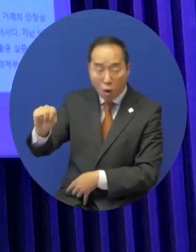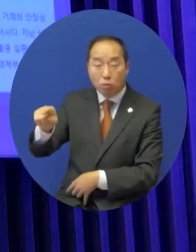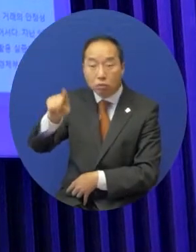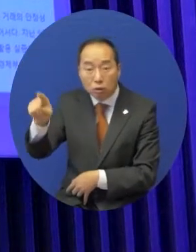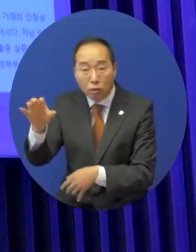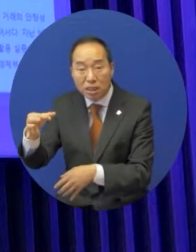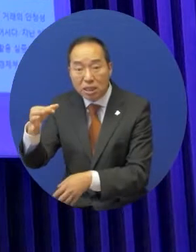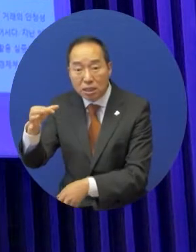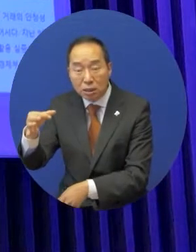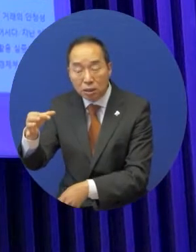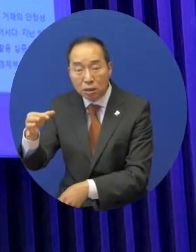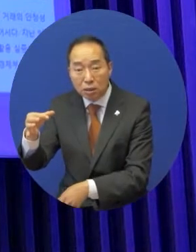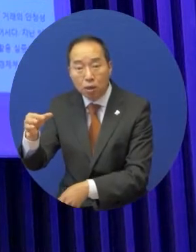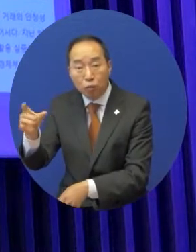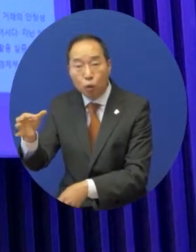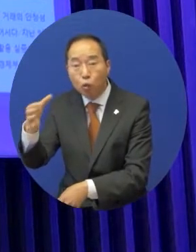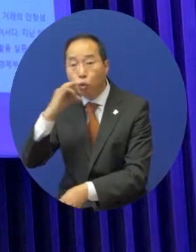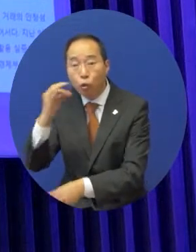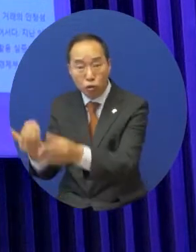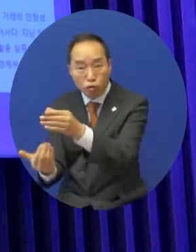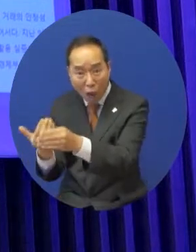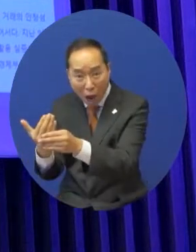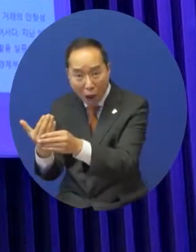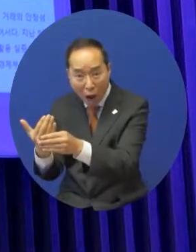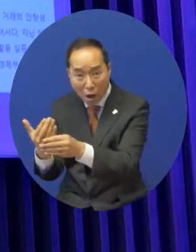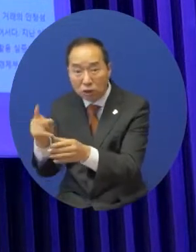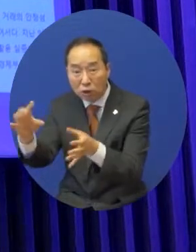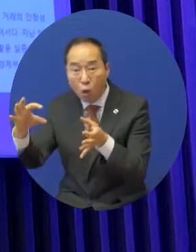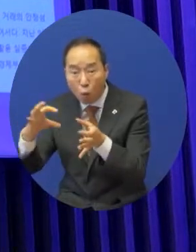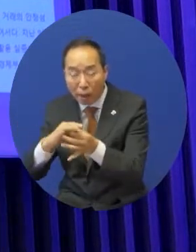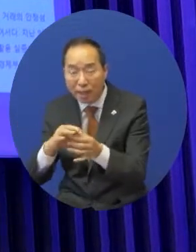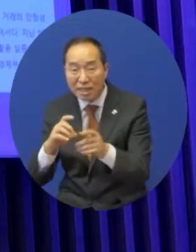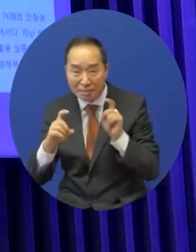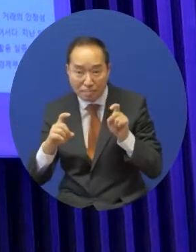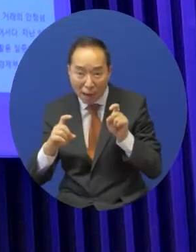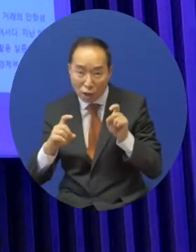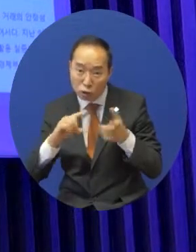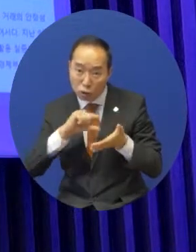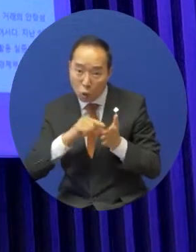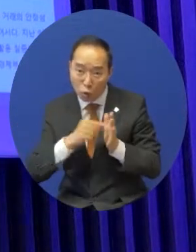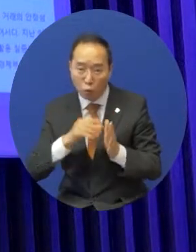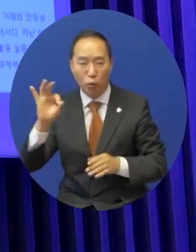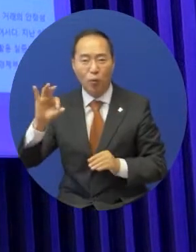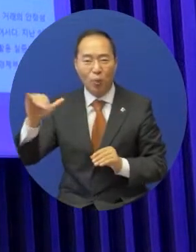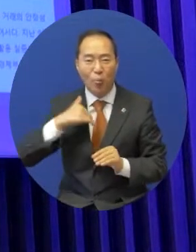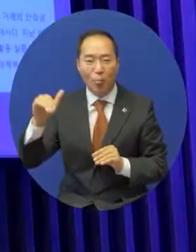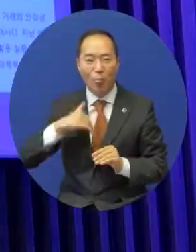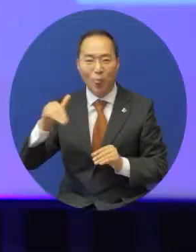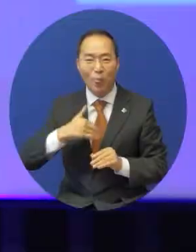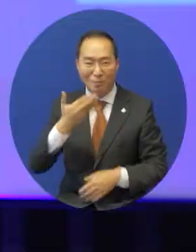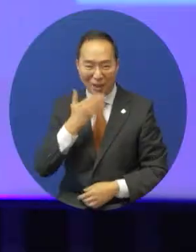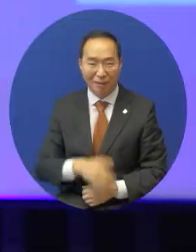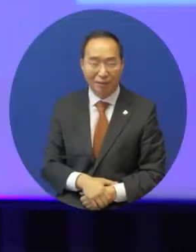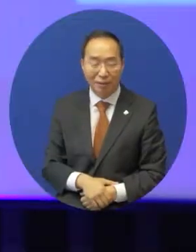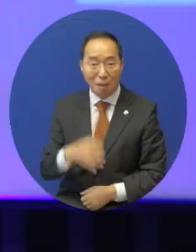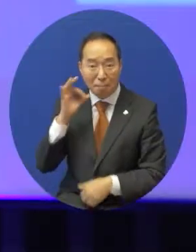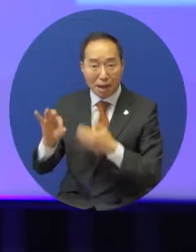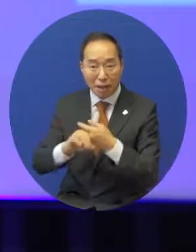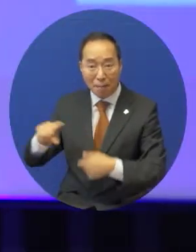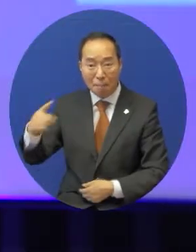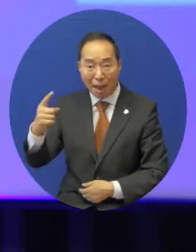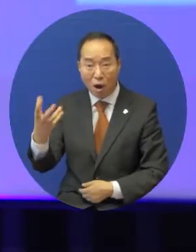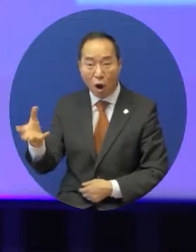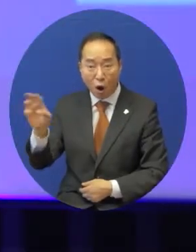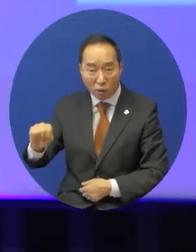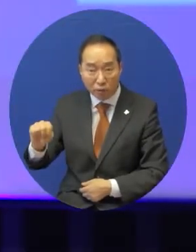나오는 임대소득, 그죠? 그거는 그 포션만큼 매달 나한테 꼬박꼬박 오는 거고, 만약에